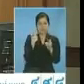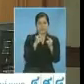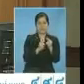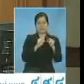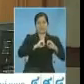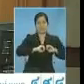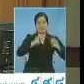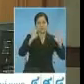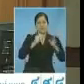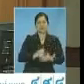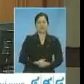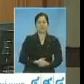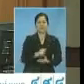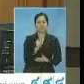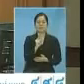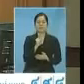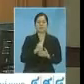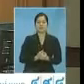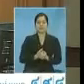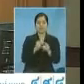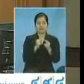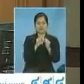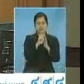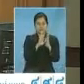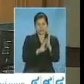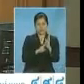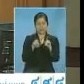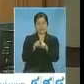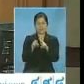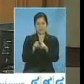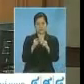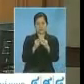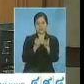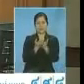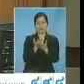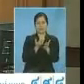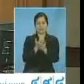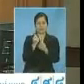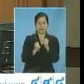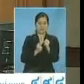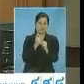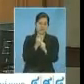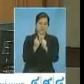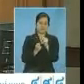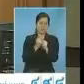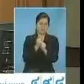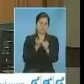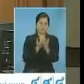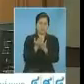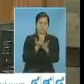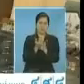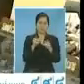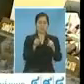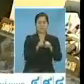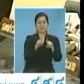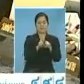ทั้งนี้ก็มีทั้งนี้ก็เป็นระเบียบเดียวกับการใช้จ่ายของงบประมาณรายจ่ายประจำปีนะคะและ